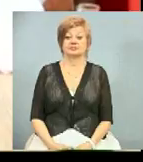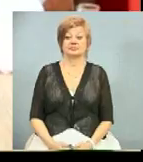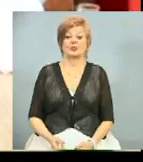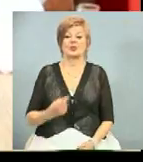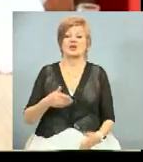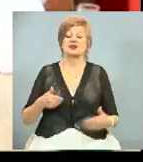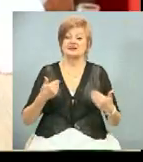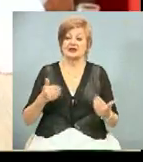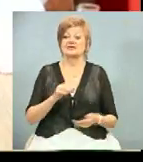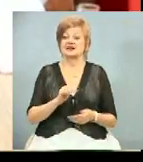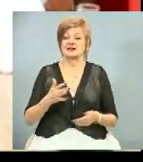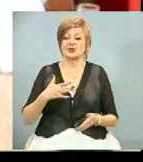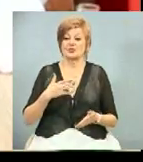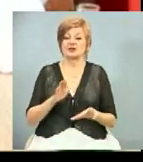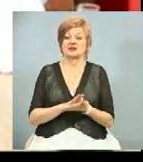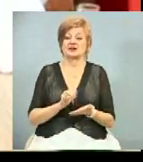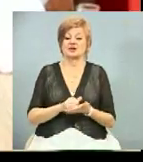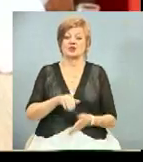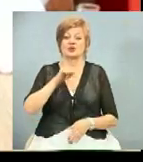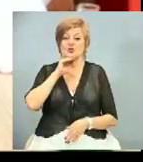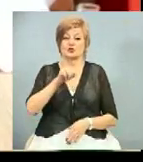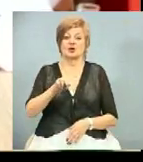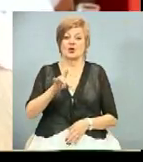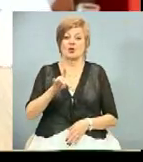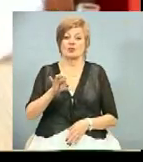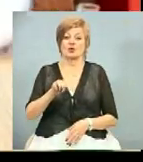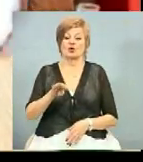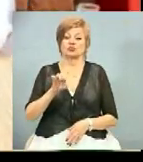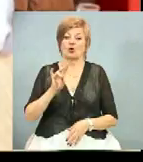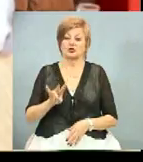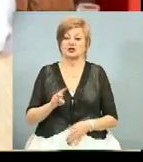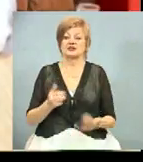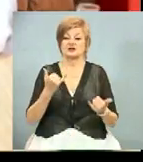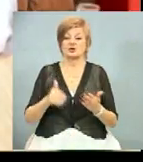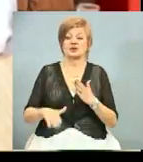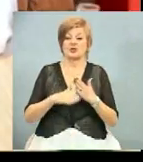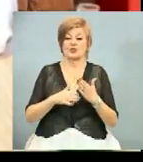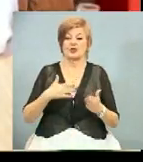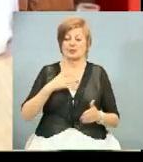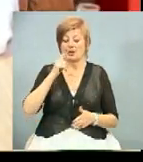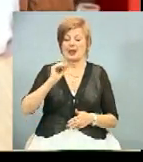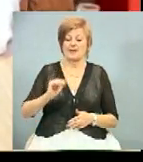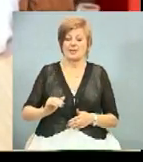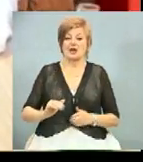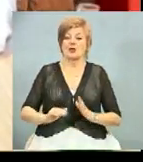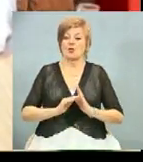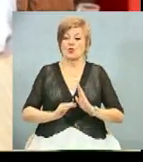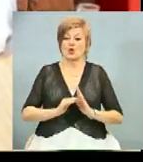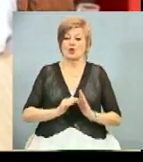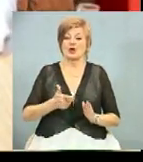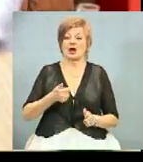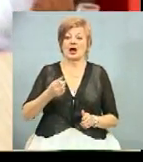Привіт, привіт, привіт! Мене звати професор Протон, і сьогодні мені допомагає моя маленька асистентка